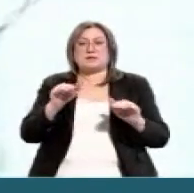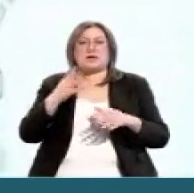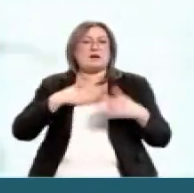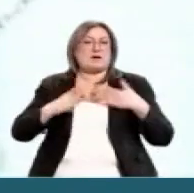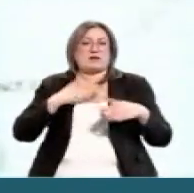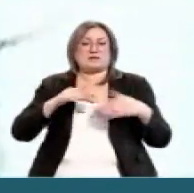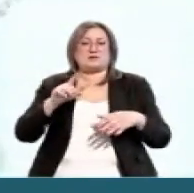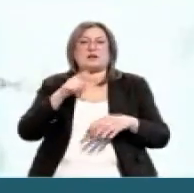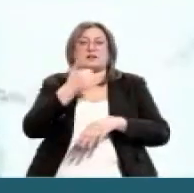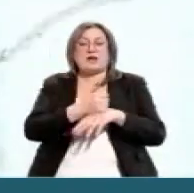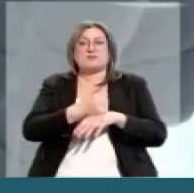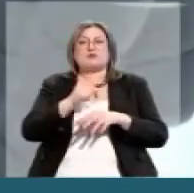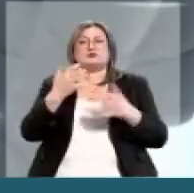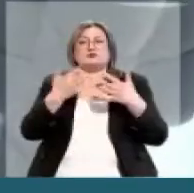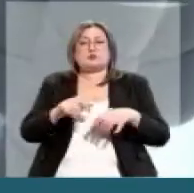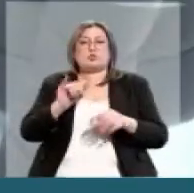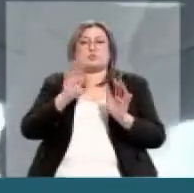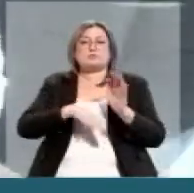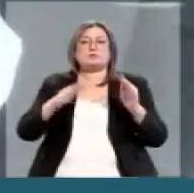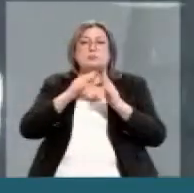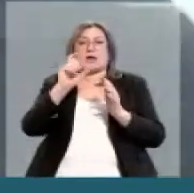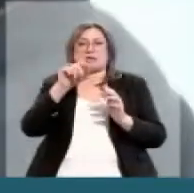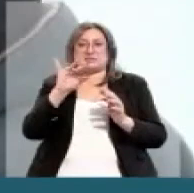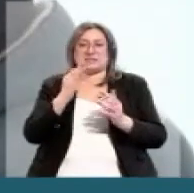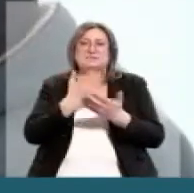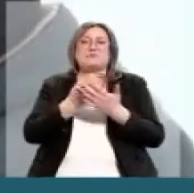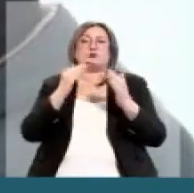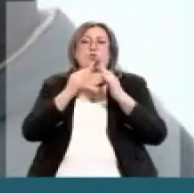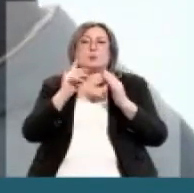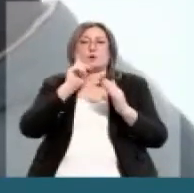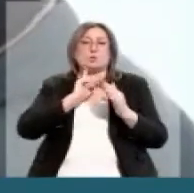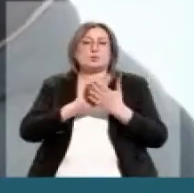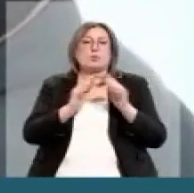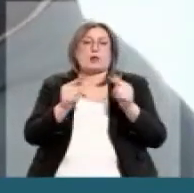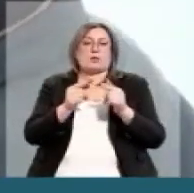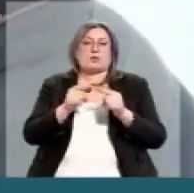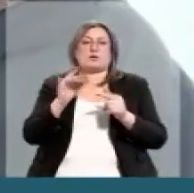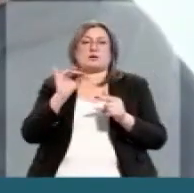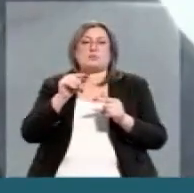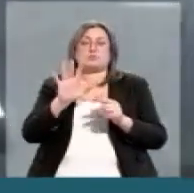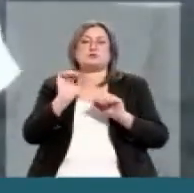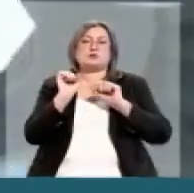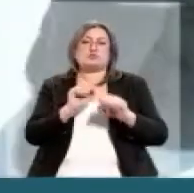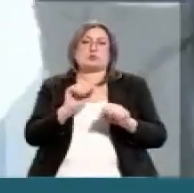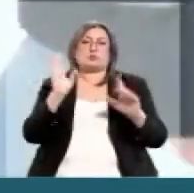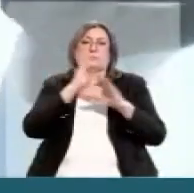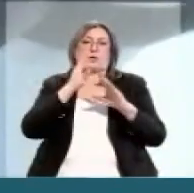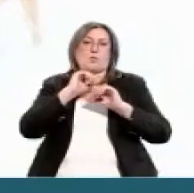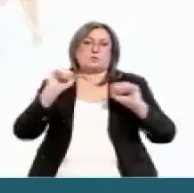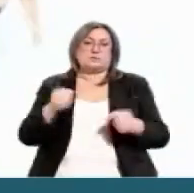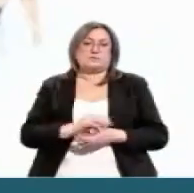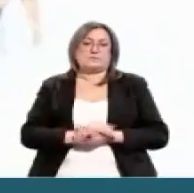безмерно рады. Главное, считают они, у бездомного хаски теперь есть свой теплый и уютный уголок. И впредь он будет защищен от суровой